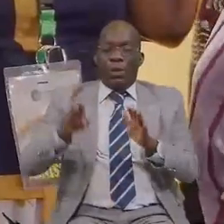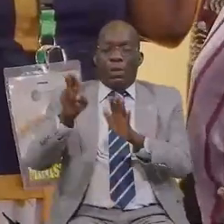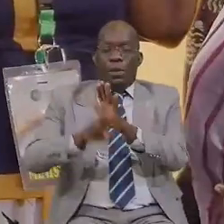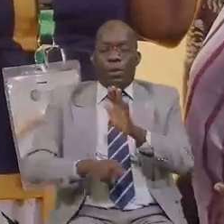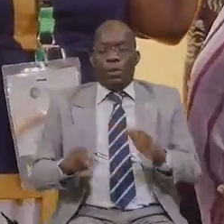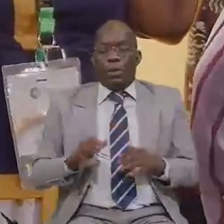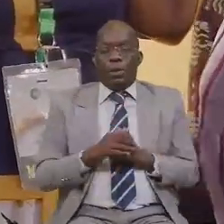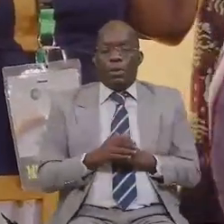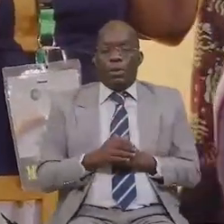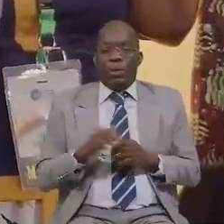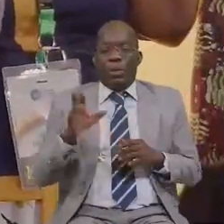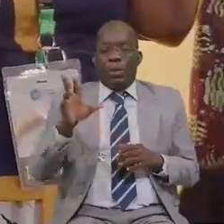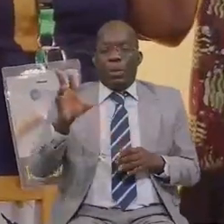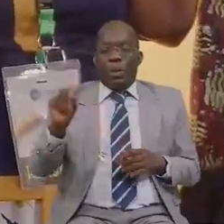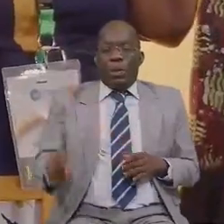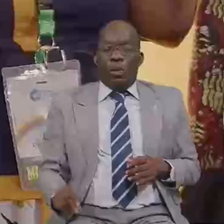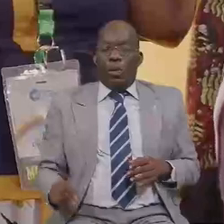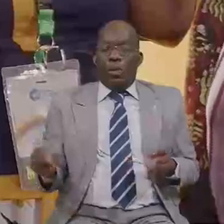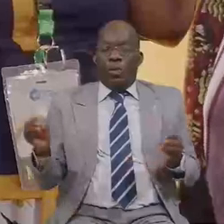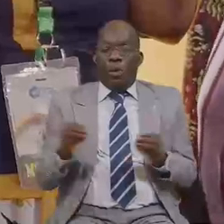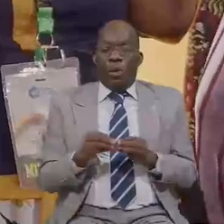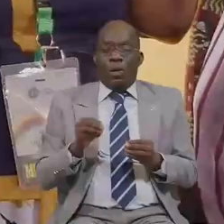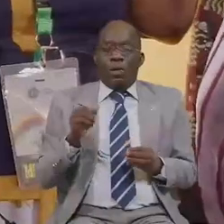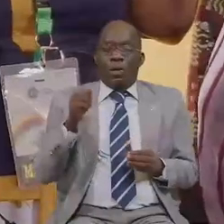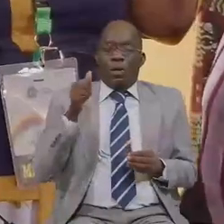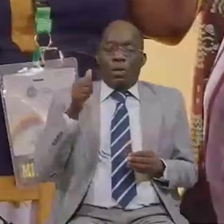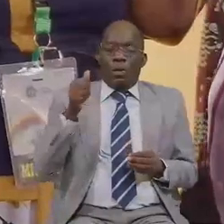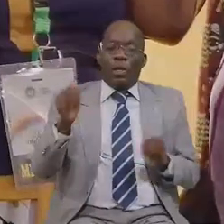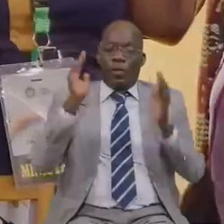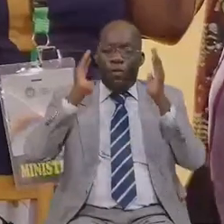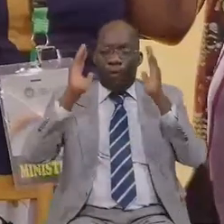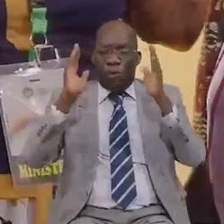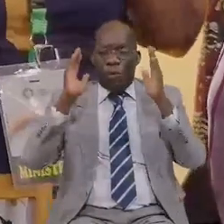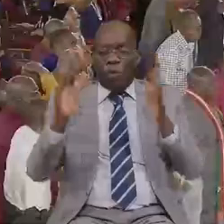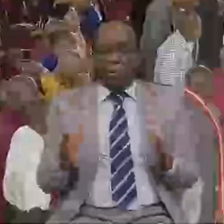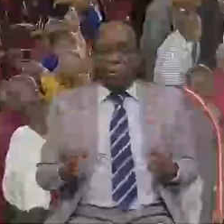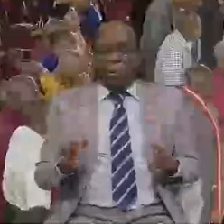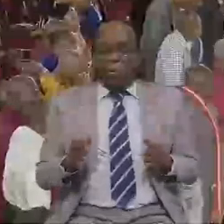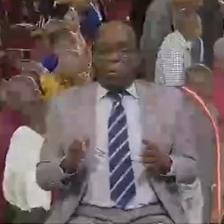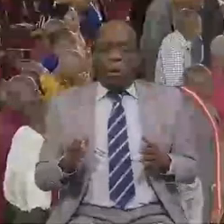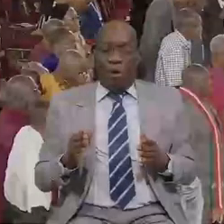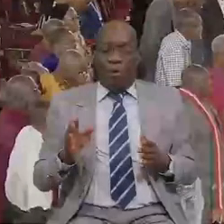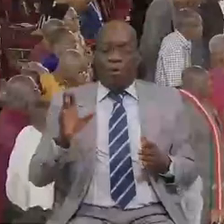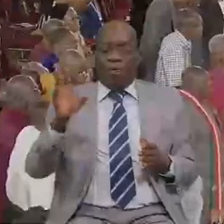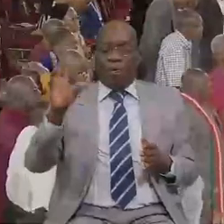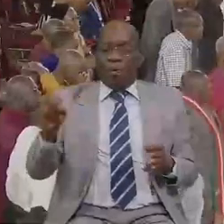désintéressée, pas égocentrique, plus d'égoïsme.